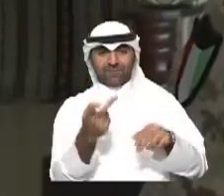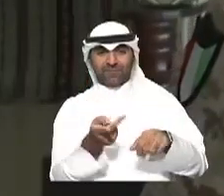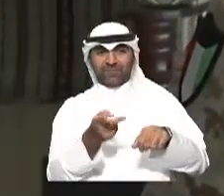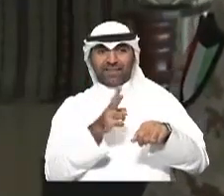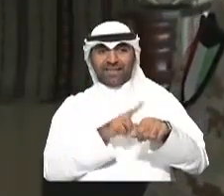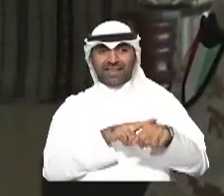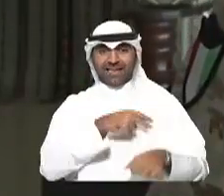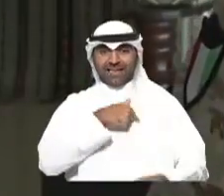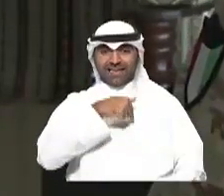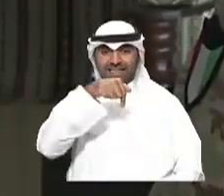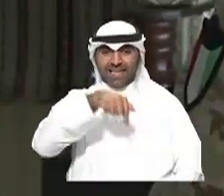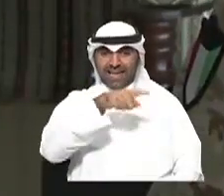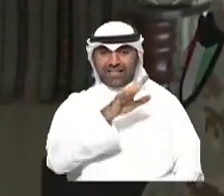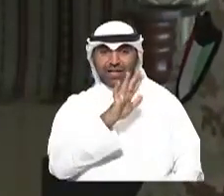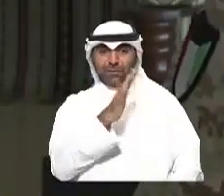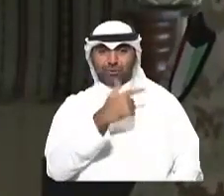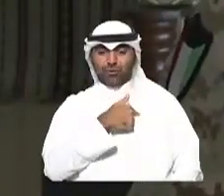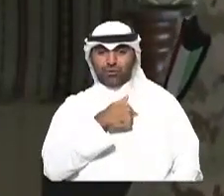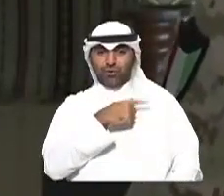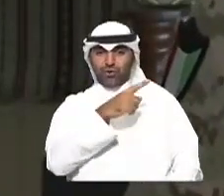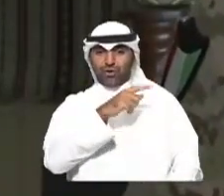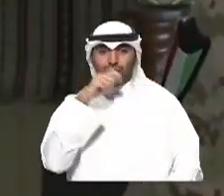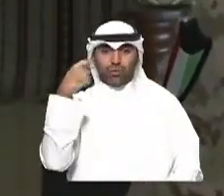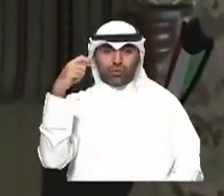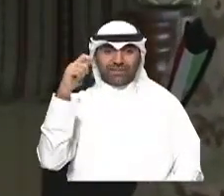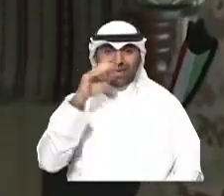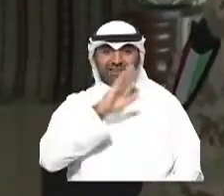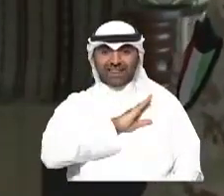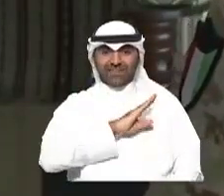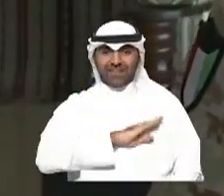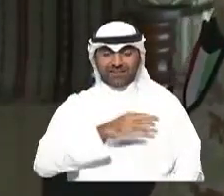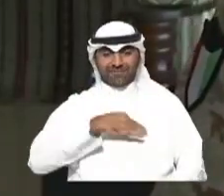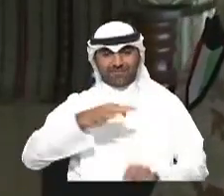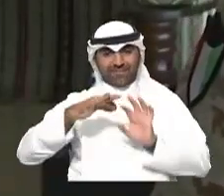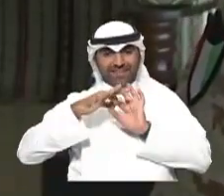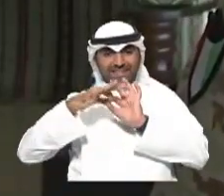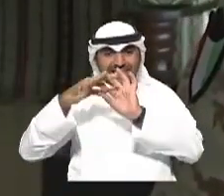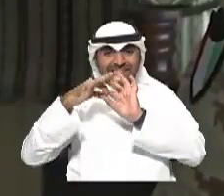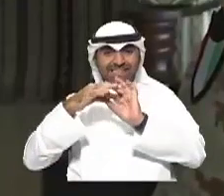في قوة المطافي لتسهيل جميع هذه الأمور،